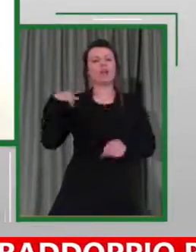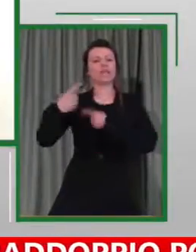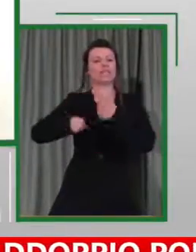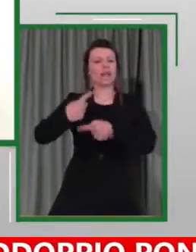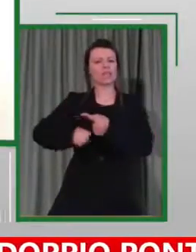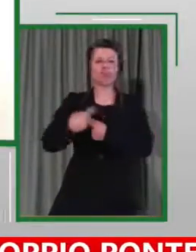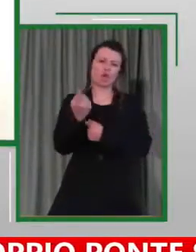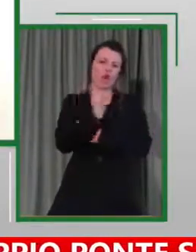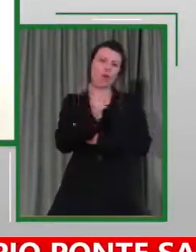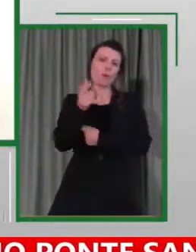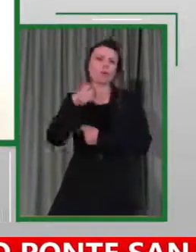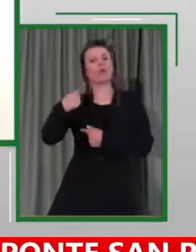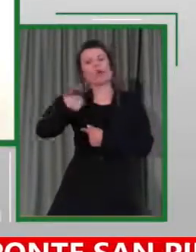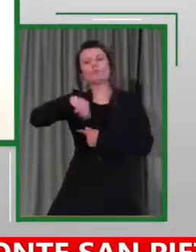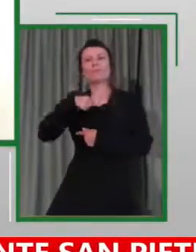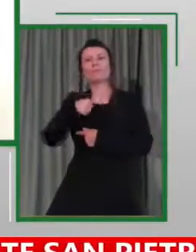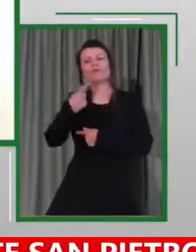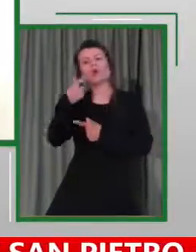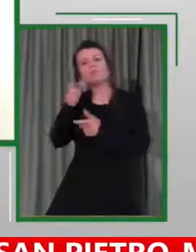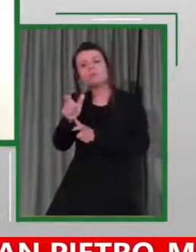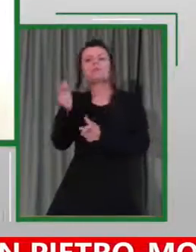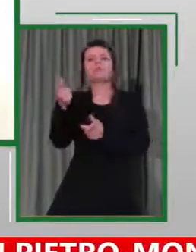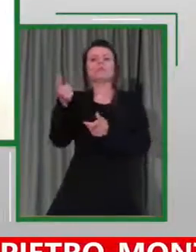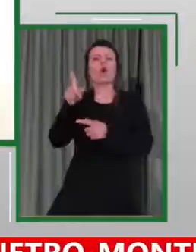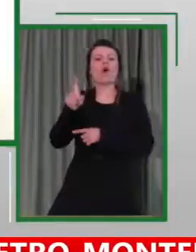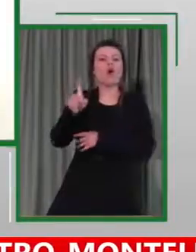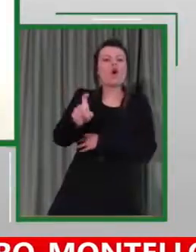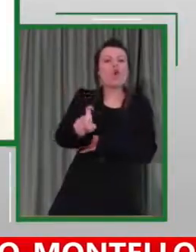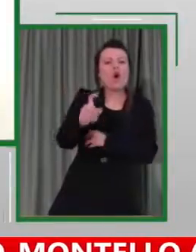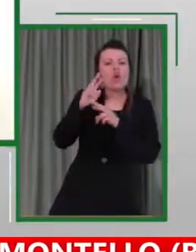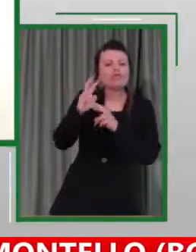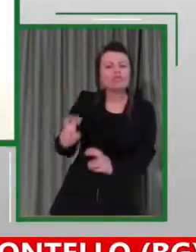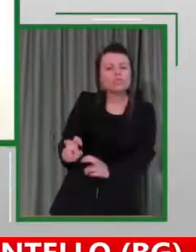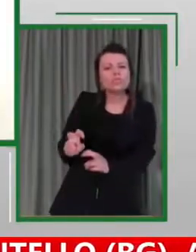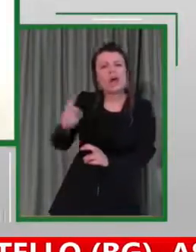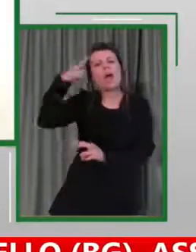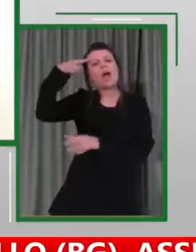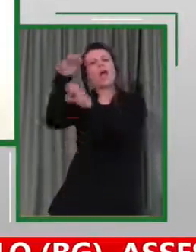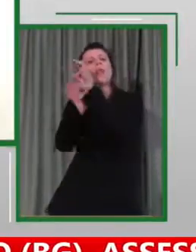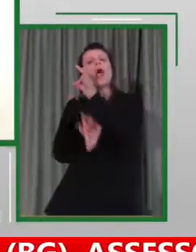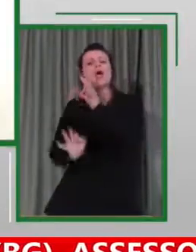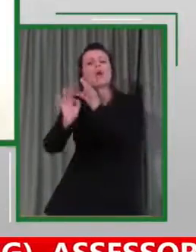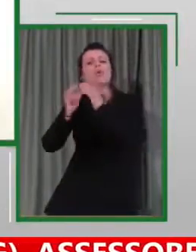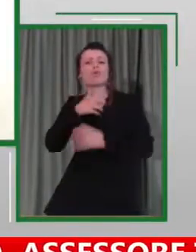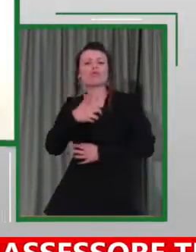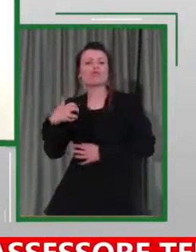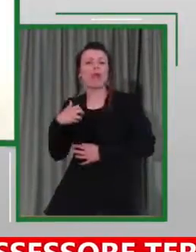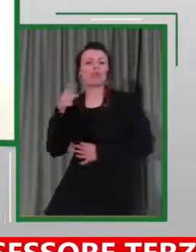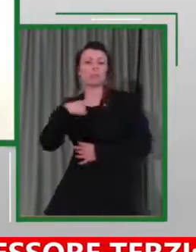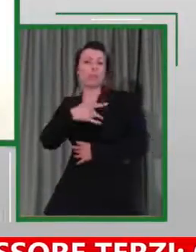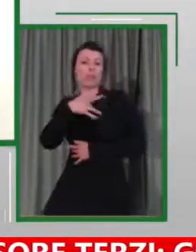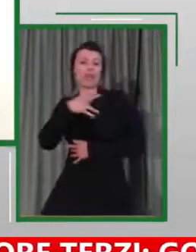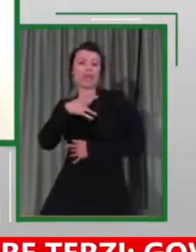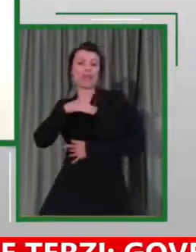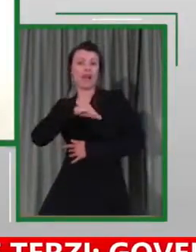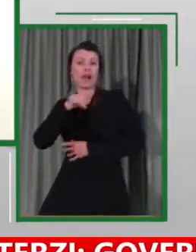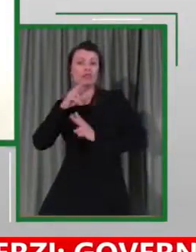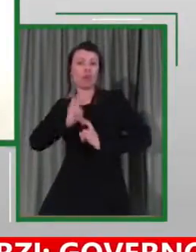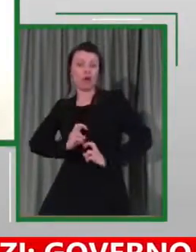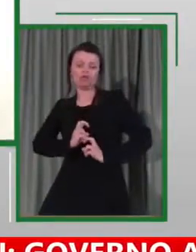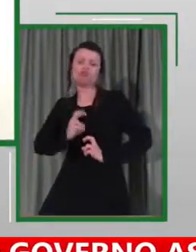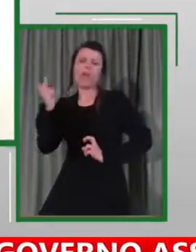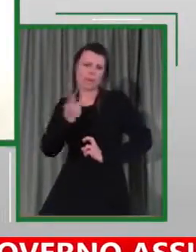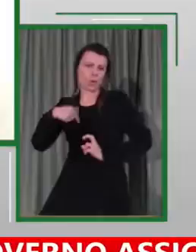oncologia, neuroscienze e cardiologia, abbiamo deciso invece di destinare una parte